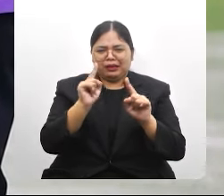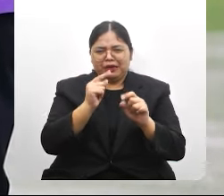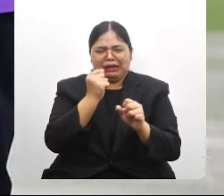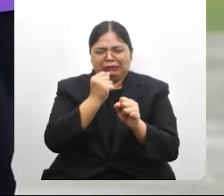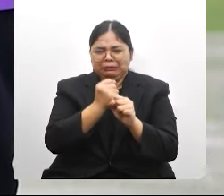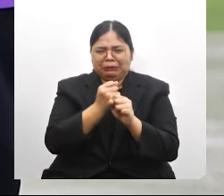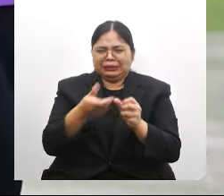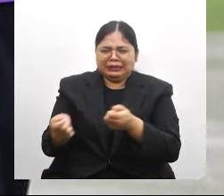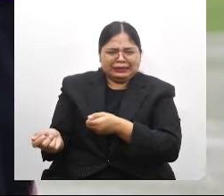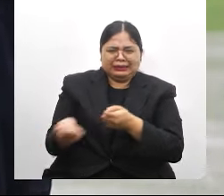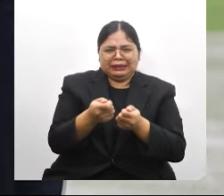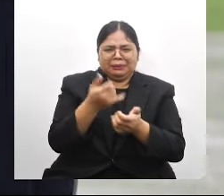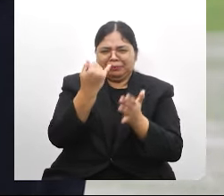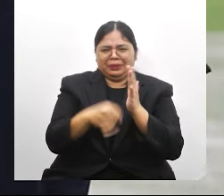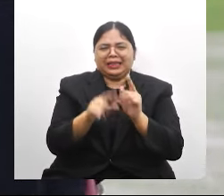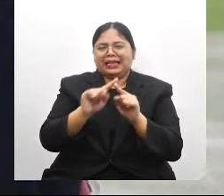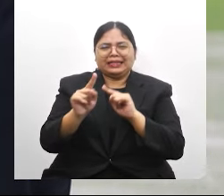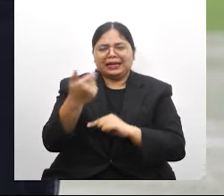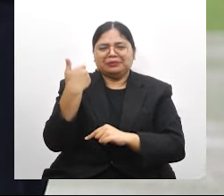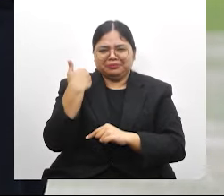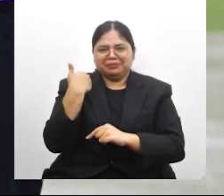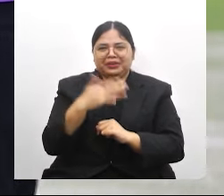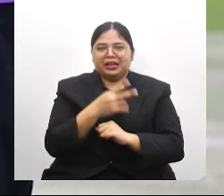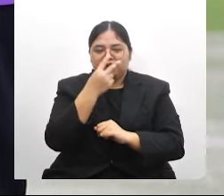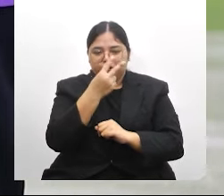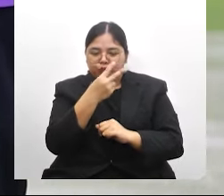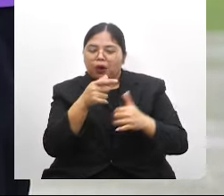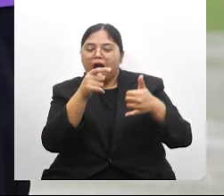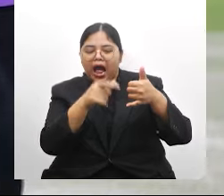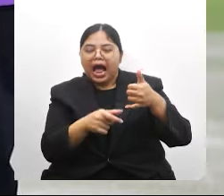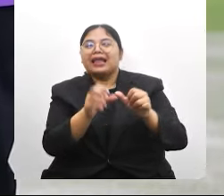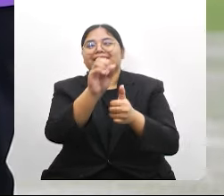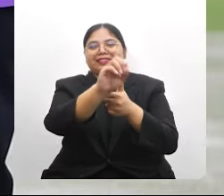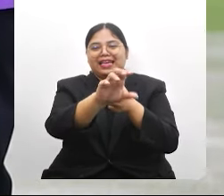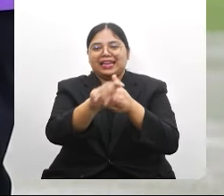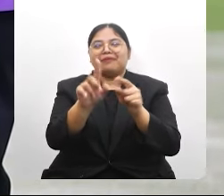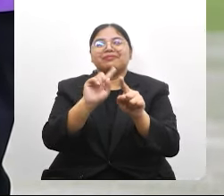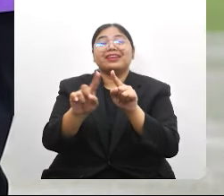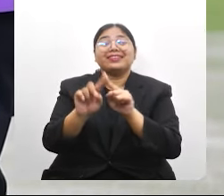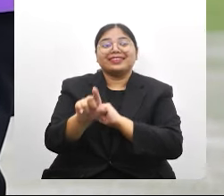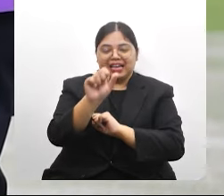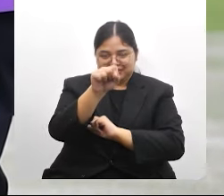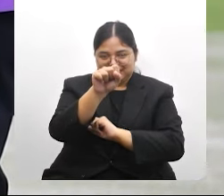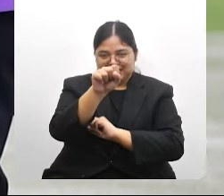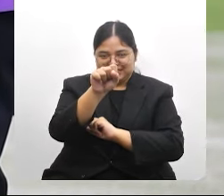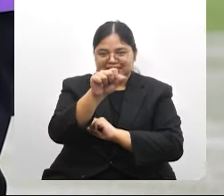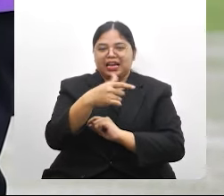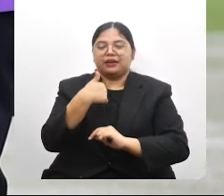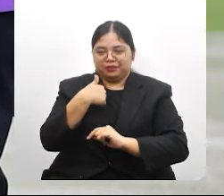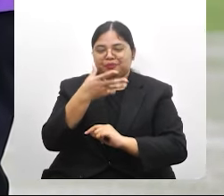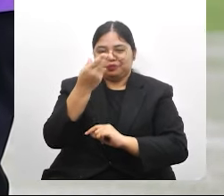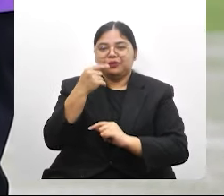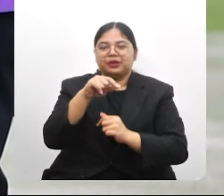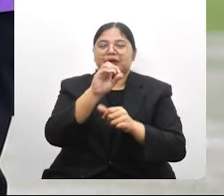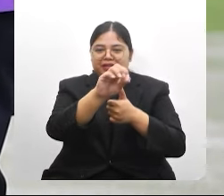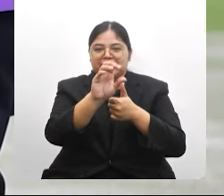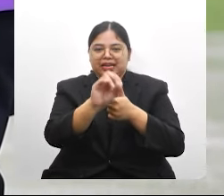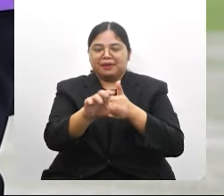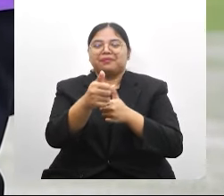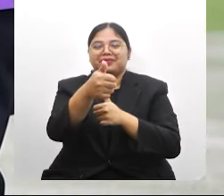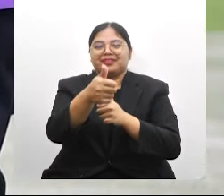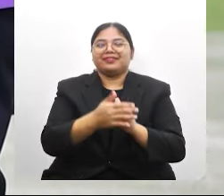คะโอเคน้องกดไม้นี้เลยน้องก็จะคอยดูไลนแล้วก็คอยแนะนำตรงนี้นะคะทำนายครับเวลาตีลงีนครับจะตีได้